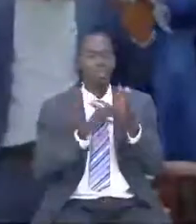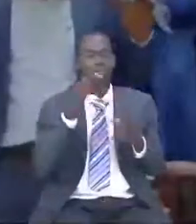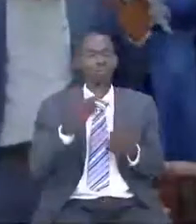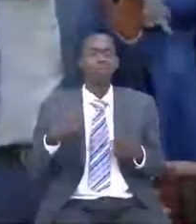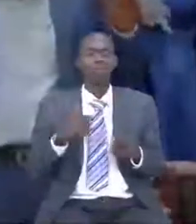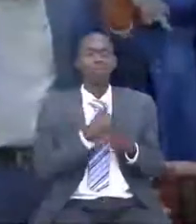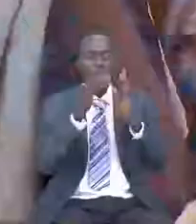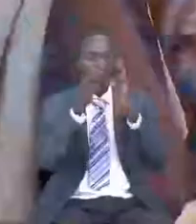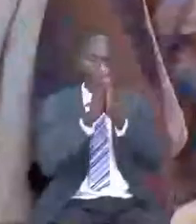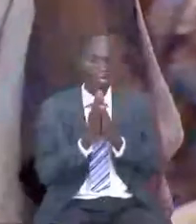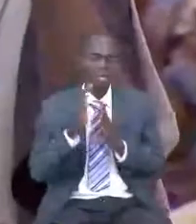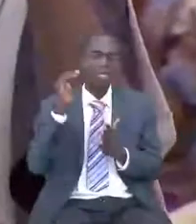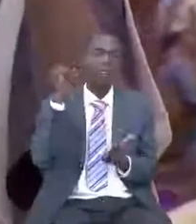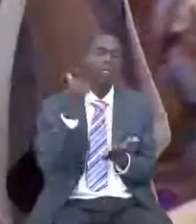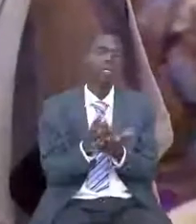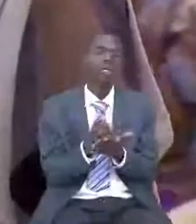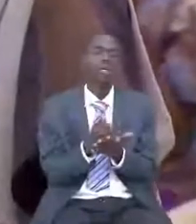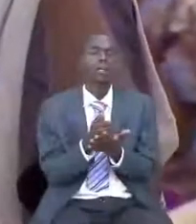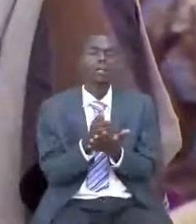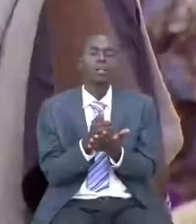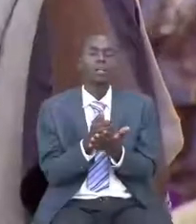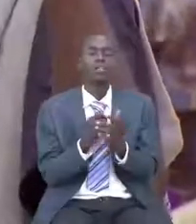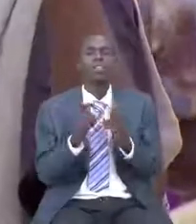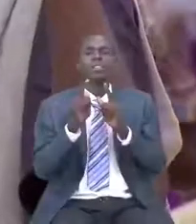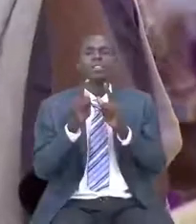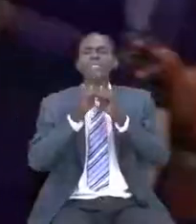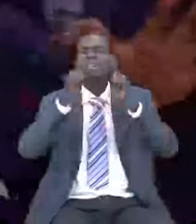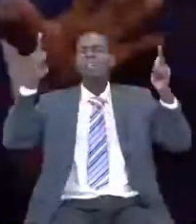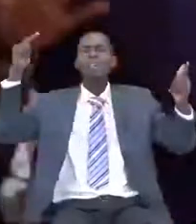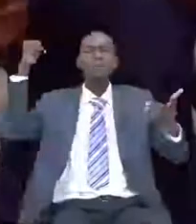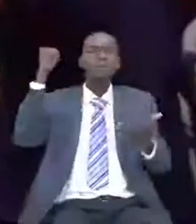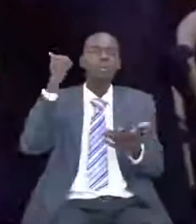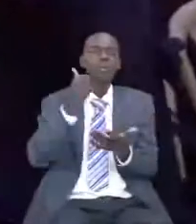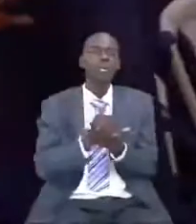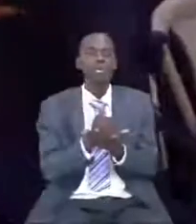tu as exaucé. Au nom de Jésus, nous prions.